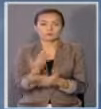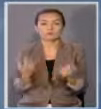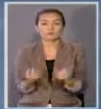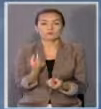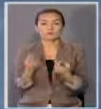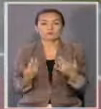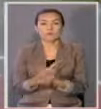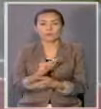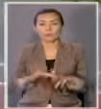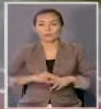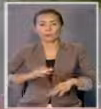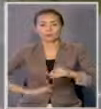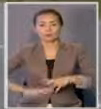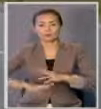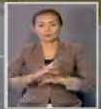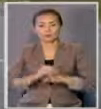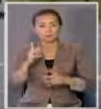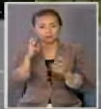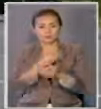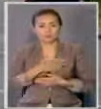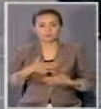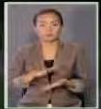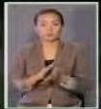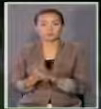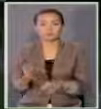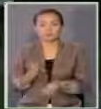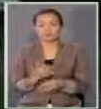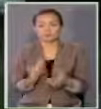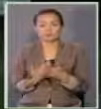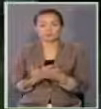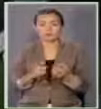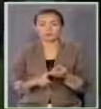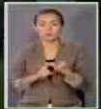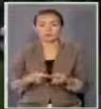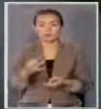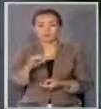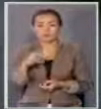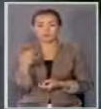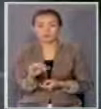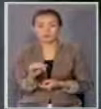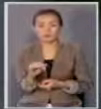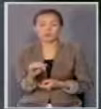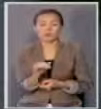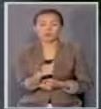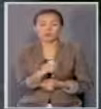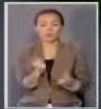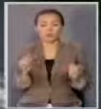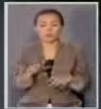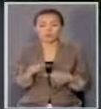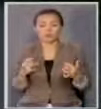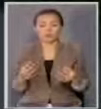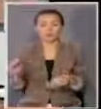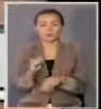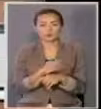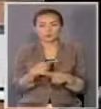волна COVID, поэтому специалисты в стране серьезно обеспокоены ситуацией. Например, инфекционист Георгий Сапронов предложил, что может потребоваться